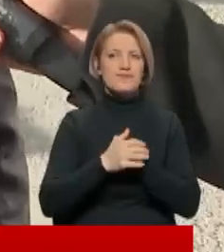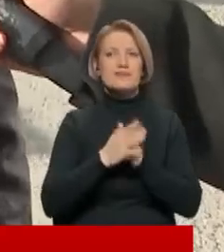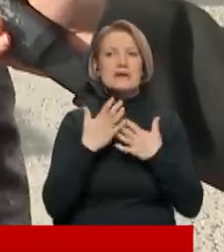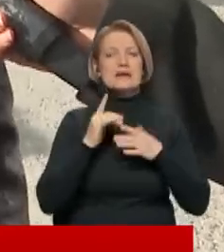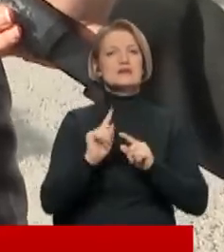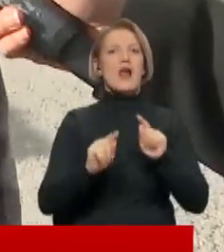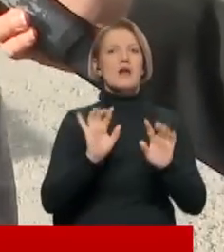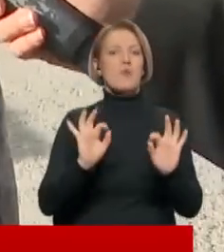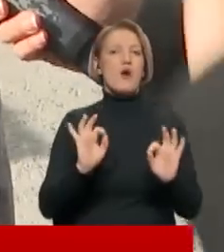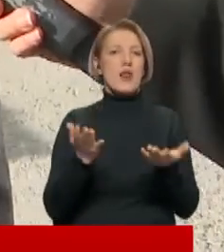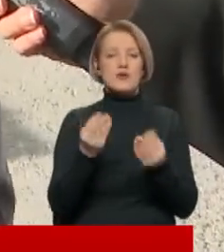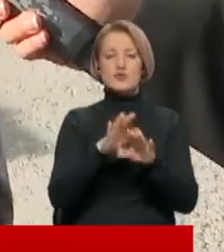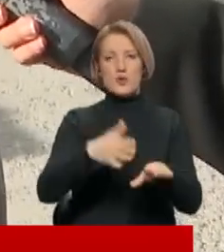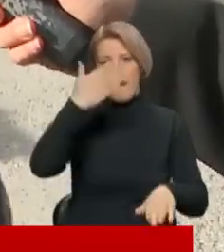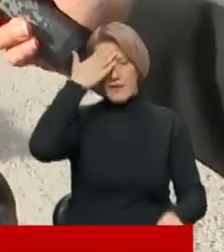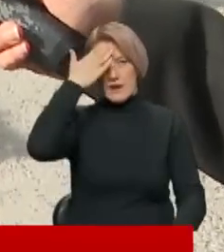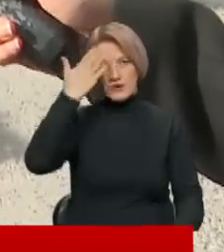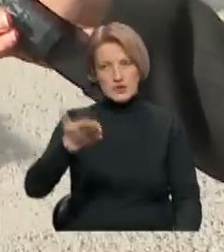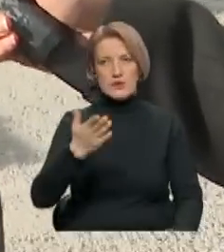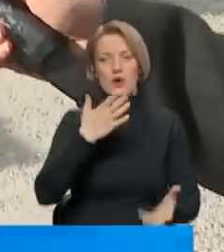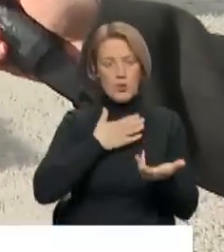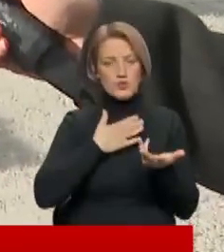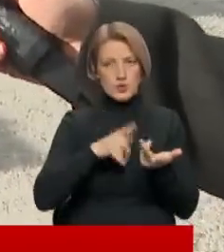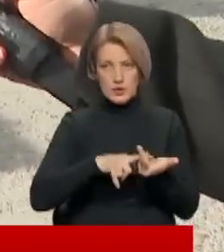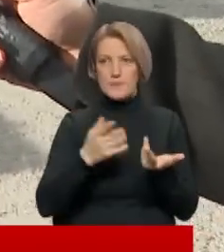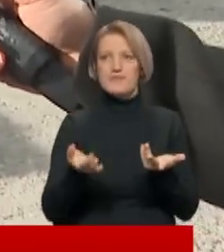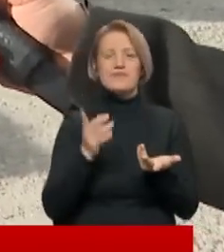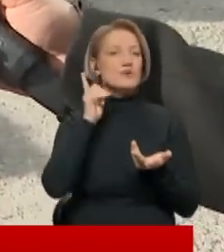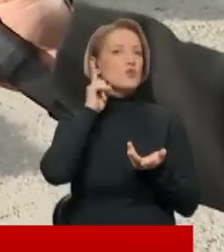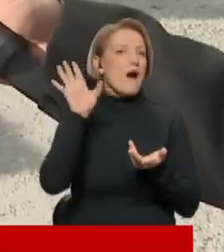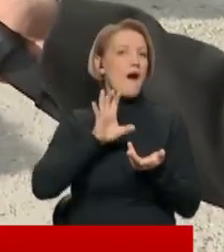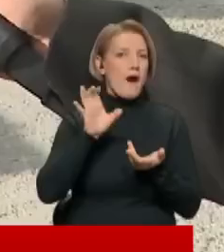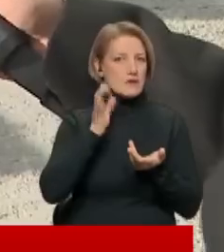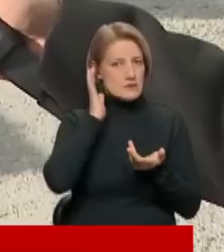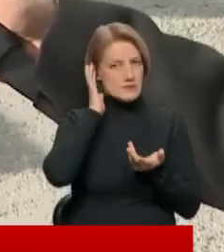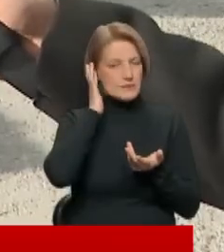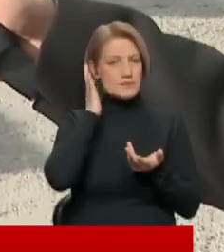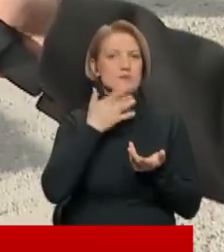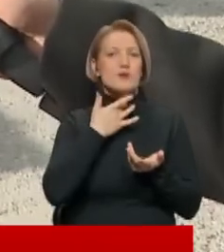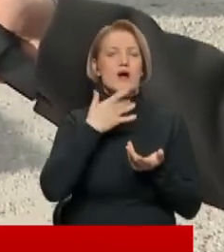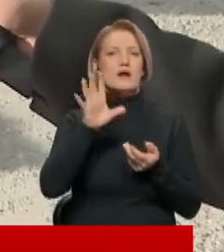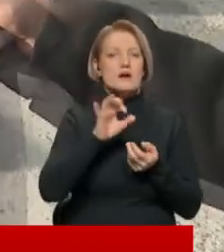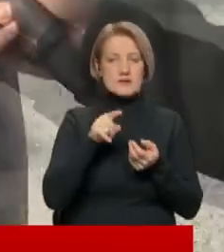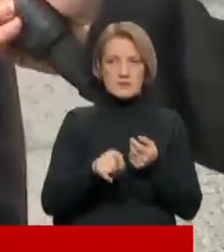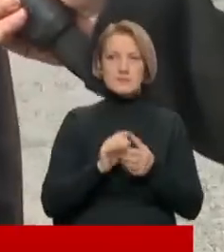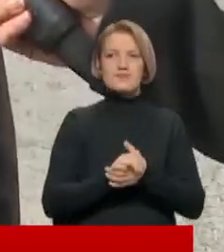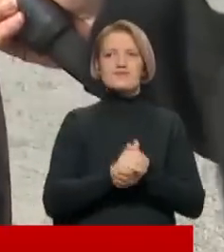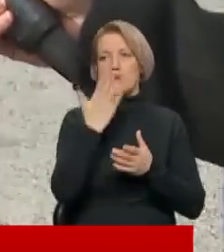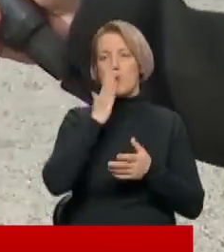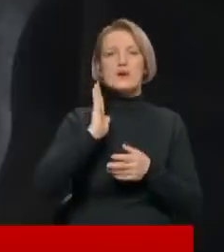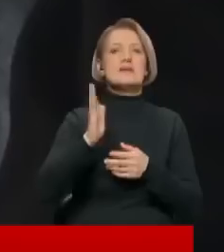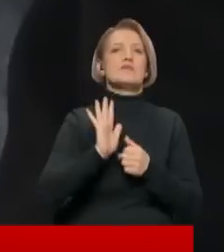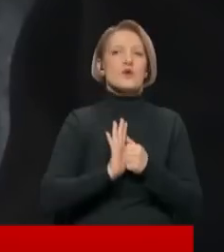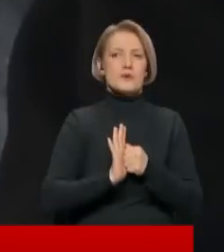salgın böyle yani çocuklarda ateş düşürücü Ateş öksürük kulak ağrısı boğaz ağrısı bu tarz şeyler Okula